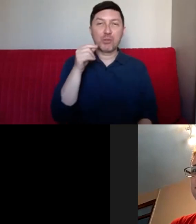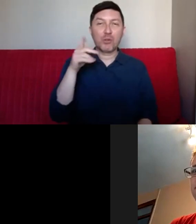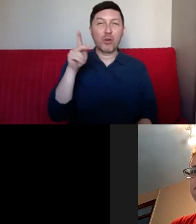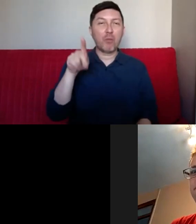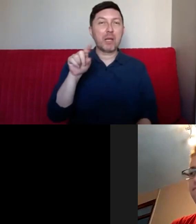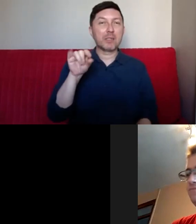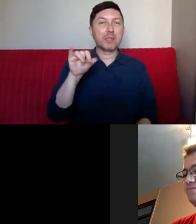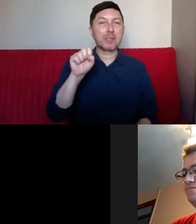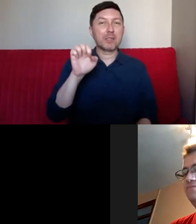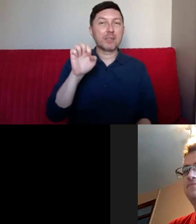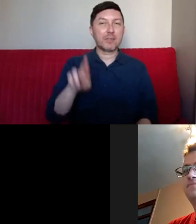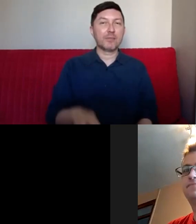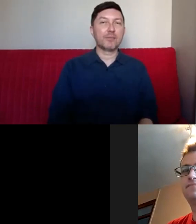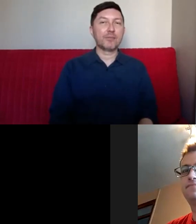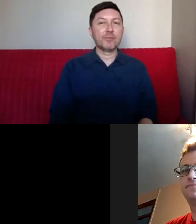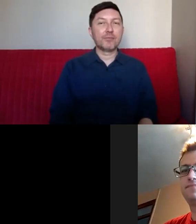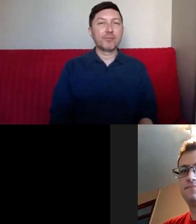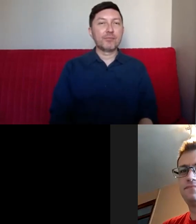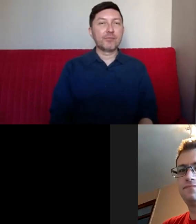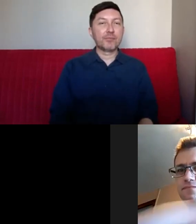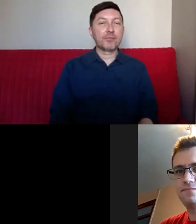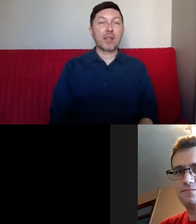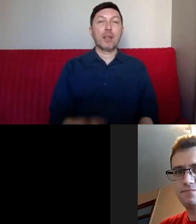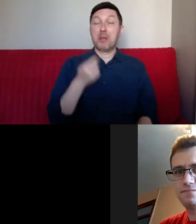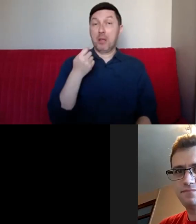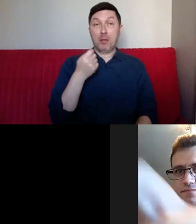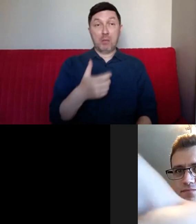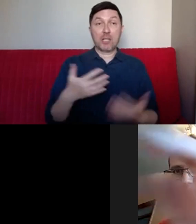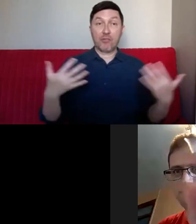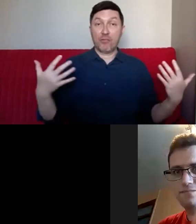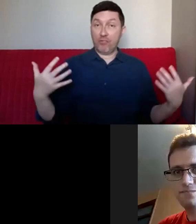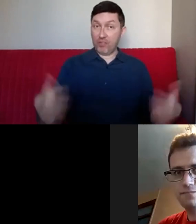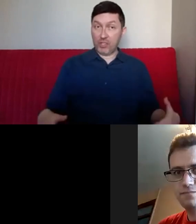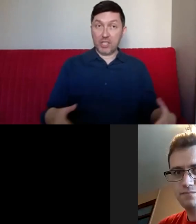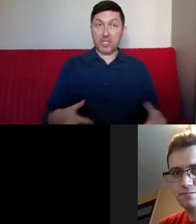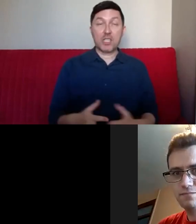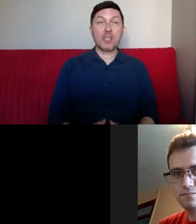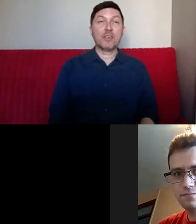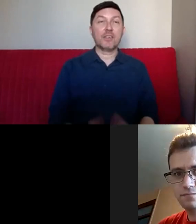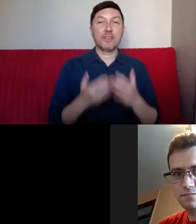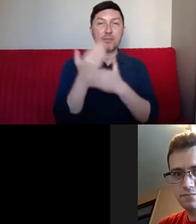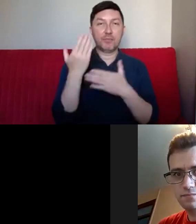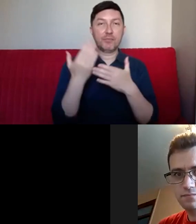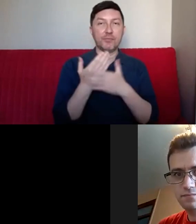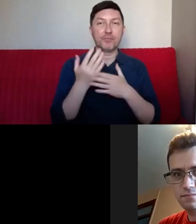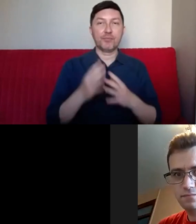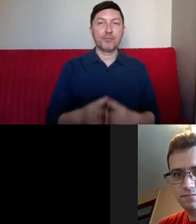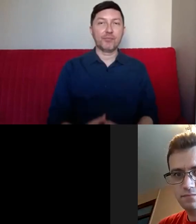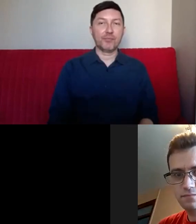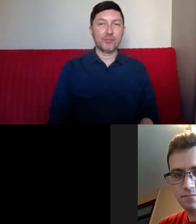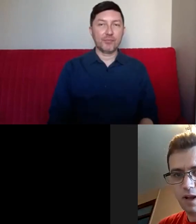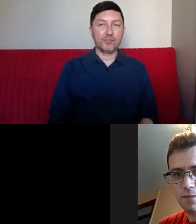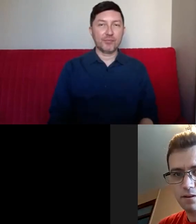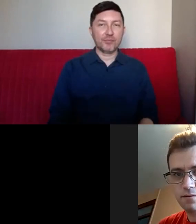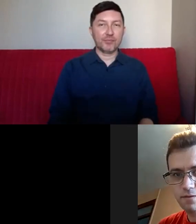are almost at the conclusion of our meeting. And first, before the end, I would like to give